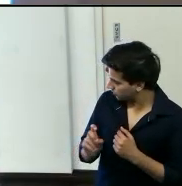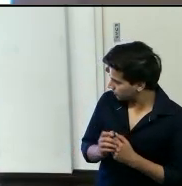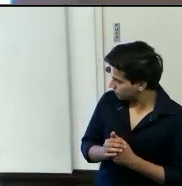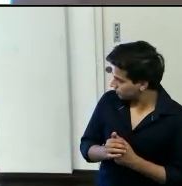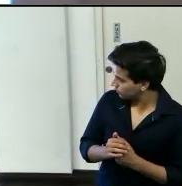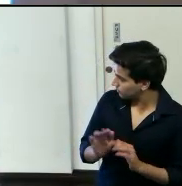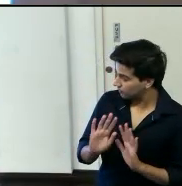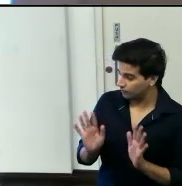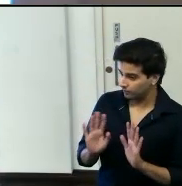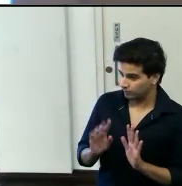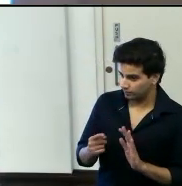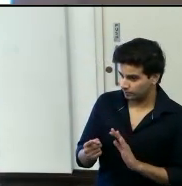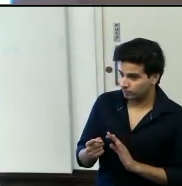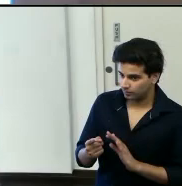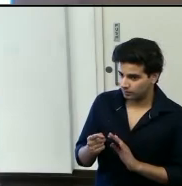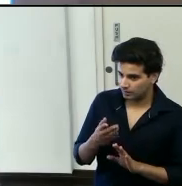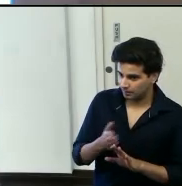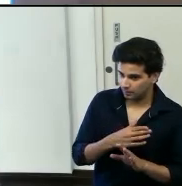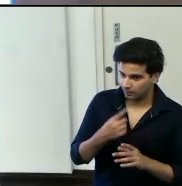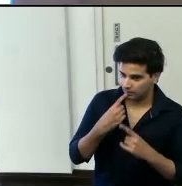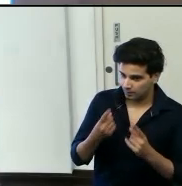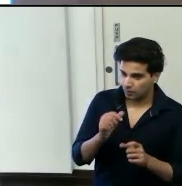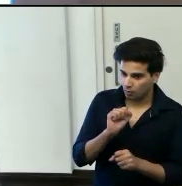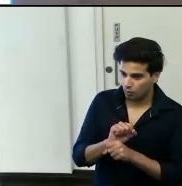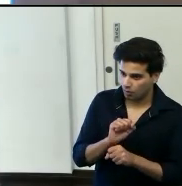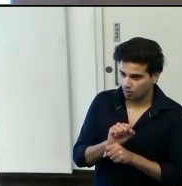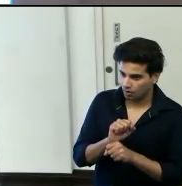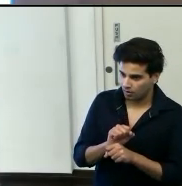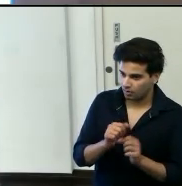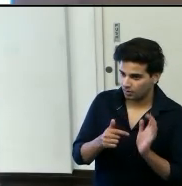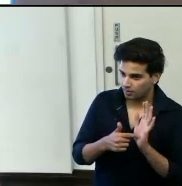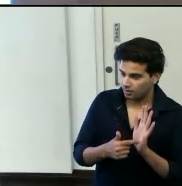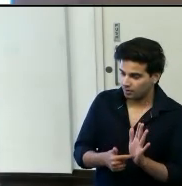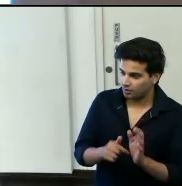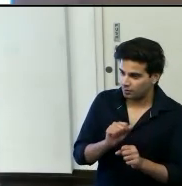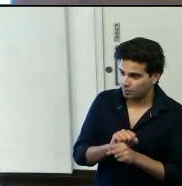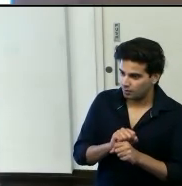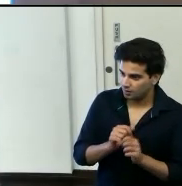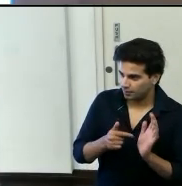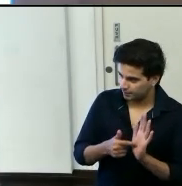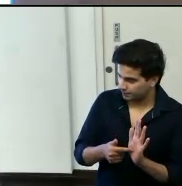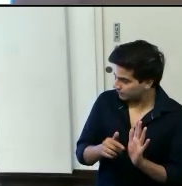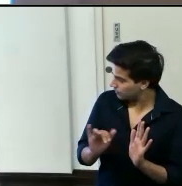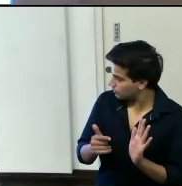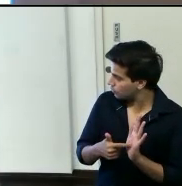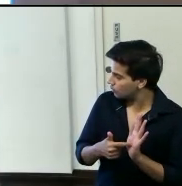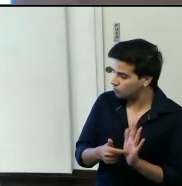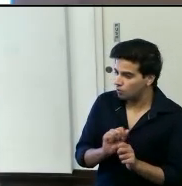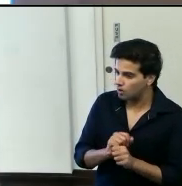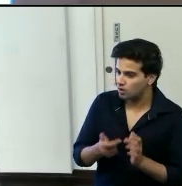ಅಲ್ಲ ಅಲ್ಲ, ನೀವು ಮಾಡಬೇಕಾದ್ರೆ ಈ ವರ್ಕ್ಸ್ ಮಾಡಬೇಕಾದ್ರೆ ನಿಮ್ಗೇನು ಕೇಳಿಸ್ತಾ ಇತ್ತು?